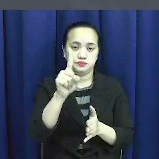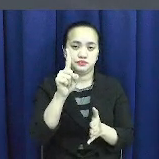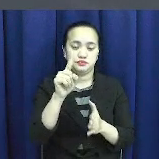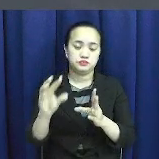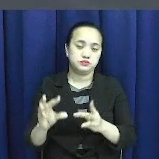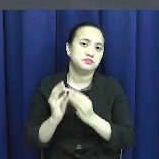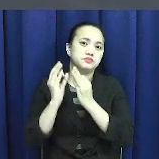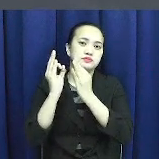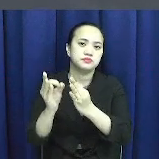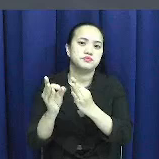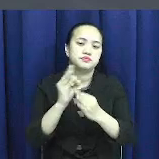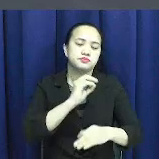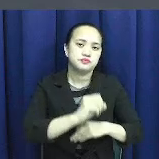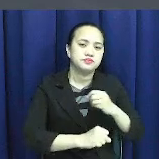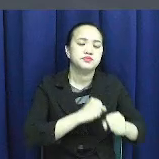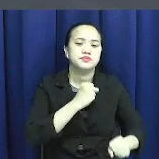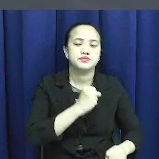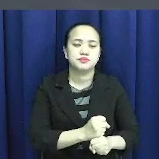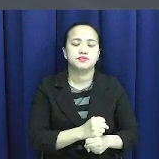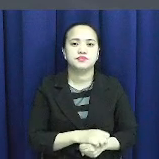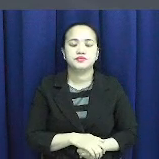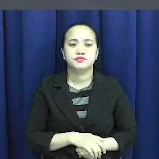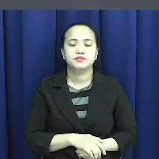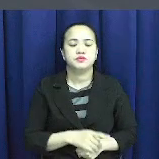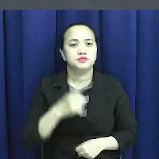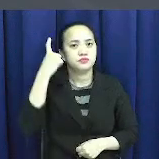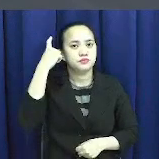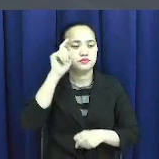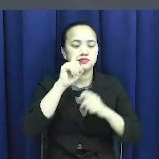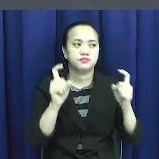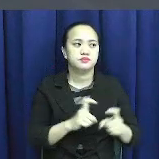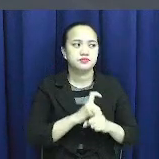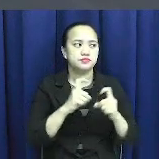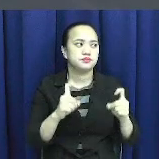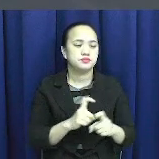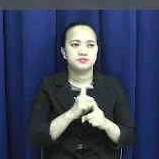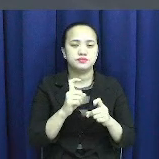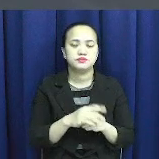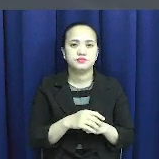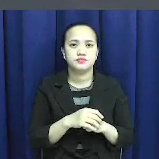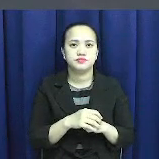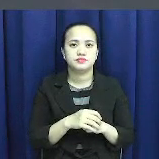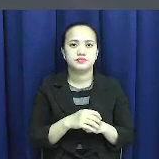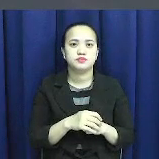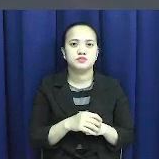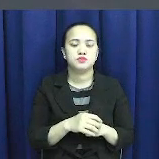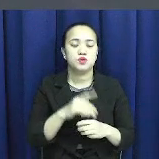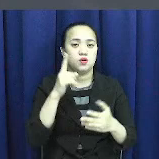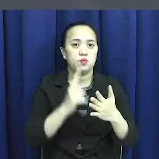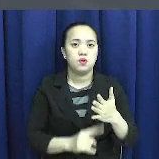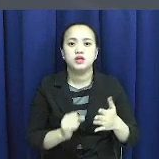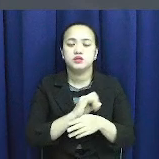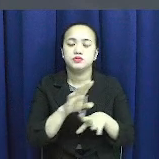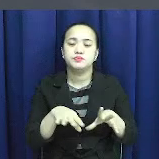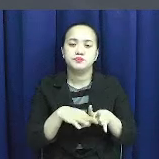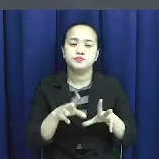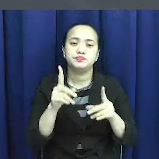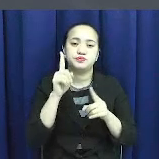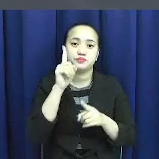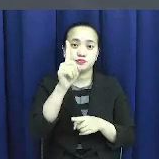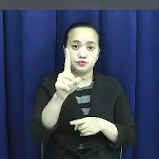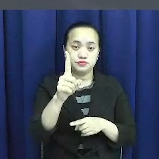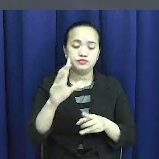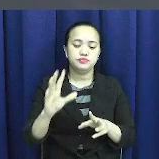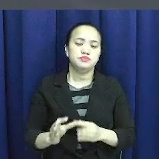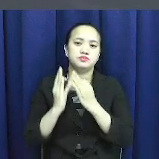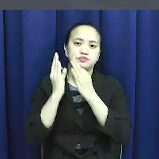offer sacrifices for sin. Okay, tandaan nyo ha. Anong trabaho ng mga priest? To offer, number one is to